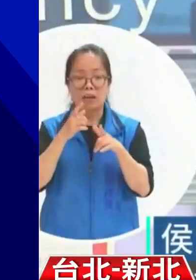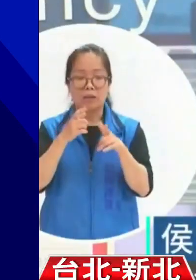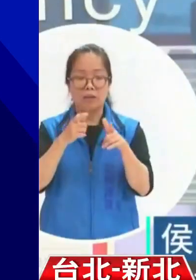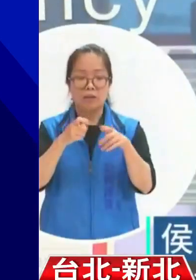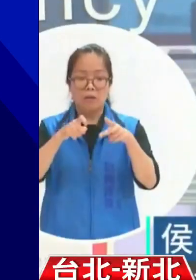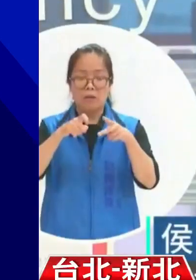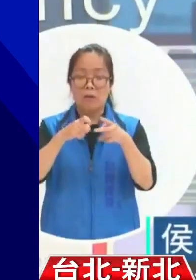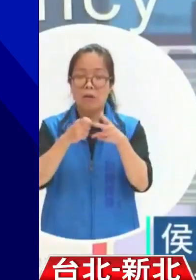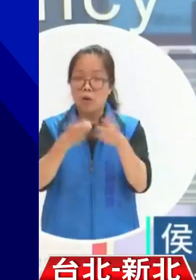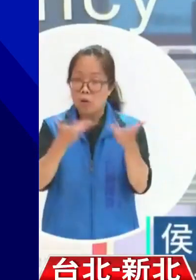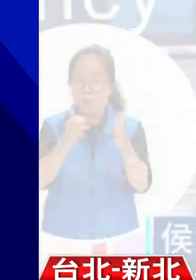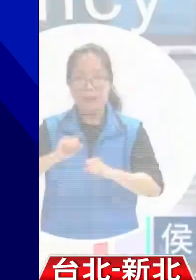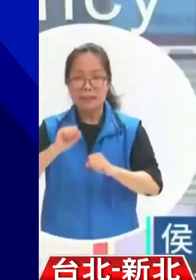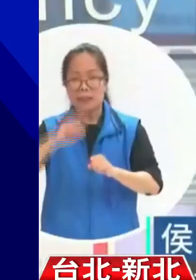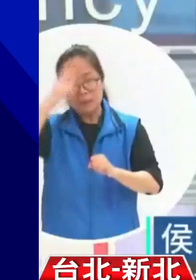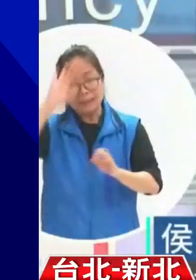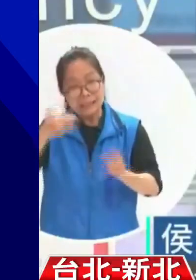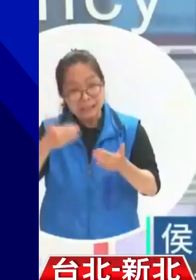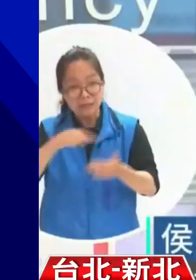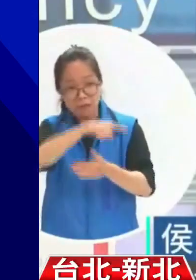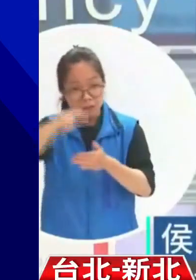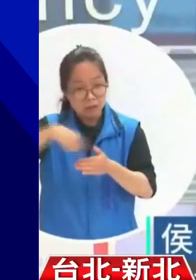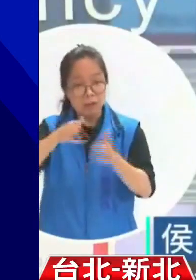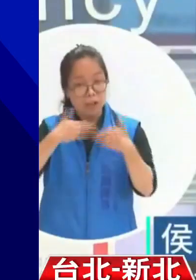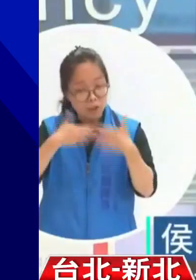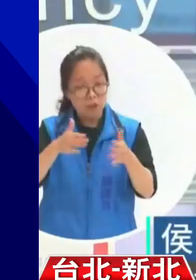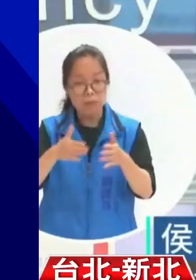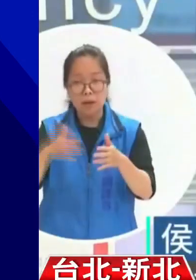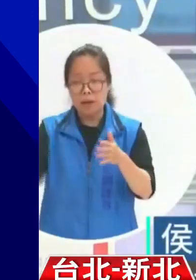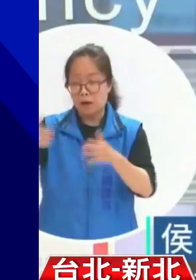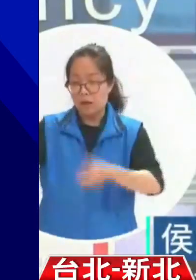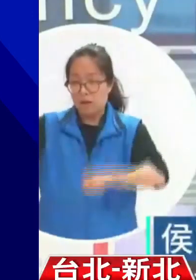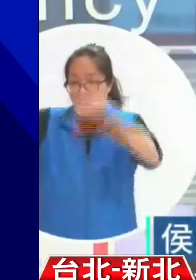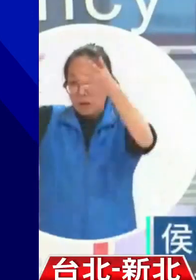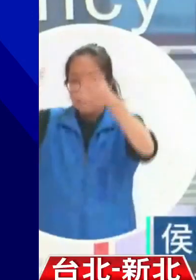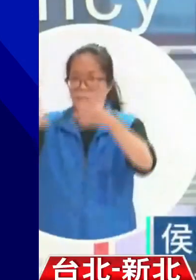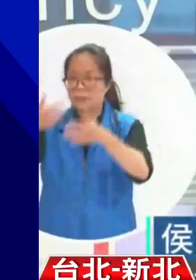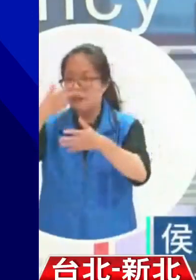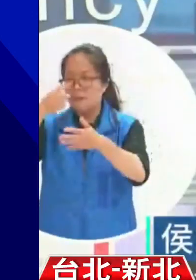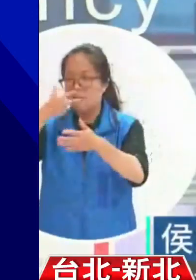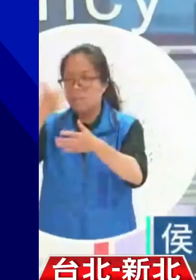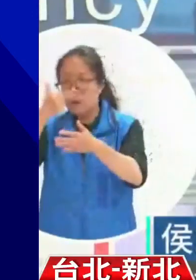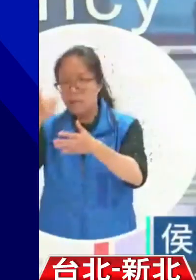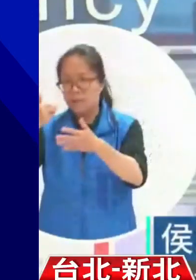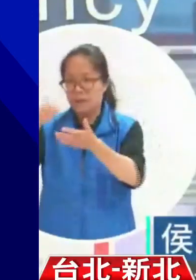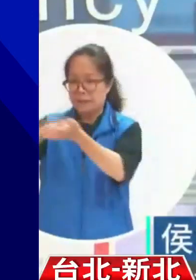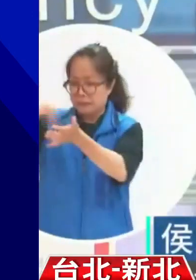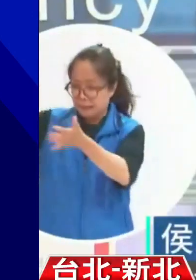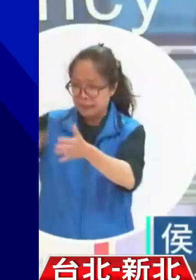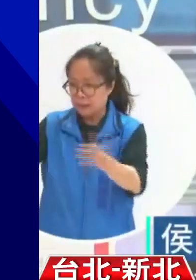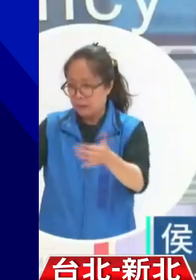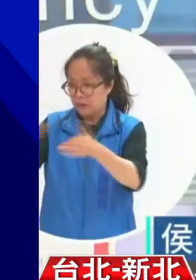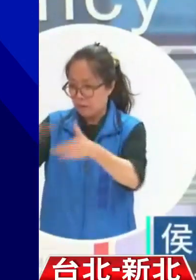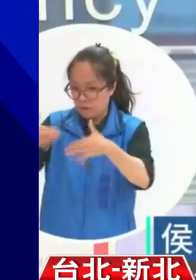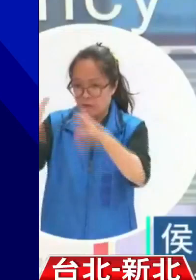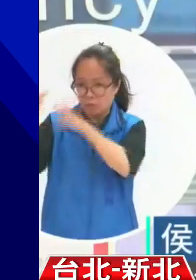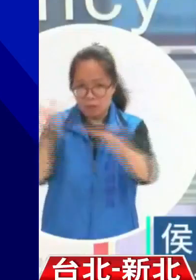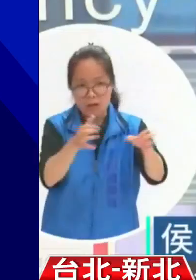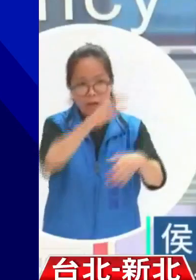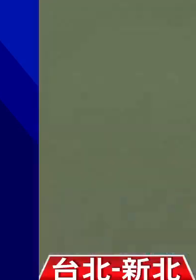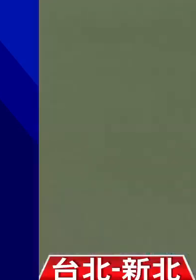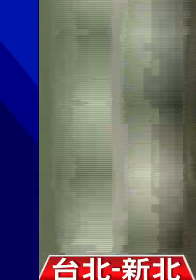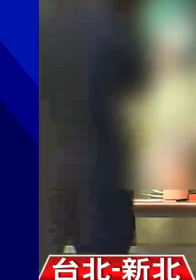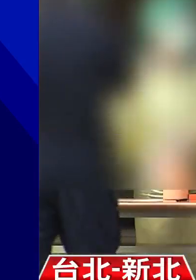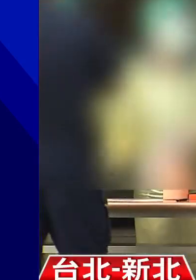局还有民间团体，我们是不是要盖整个方舱医院，这个方向我们都不断地在做进行